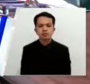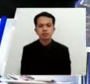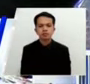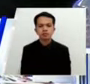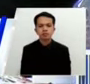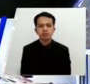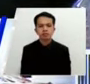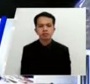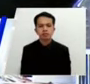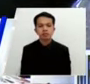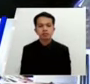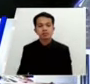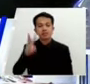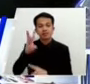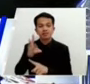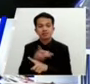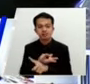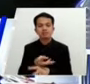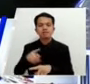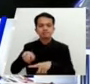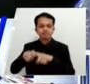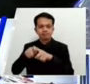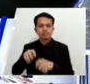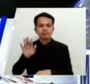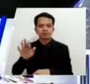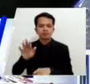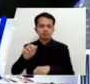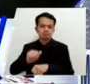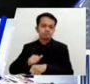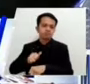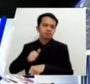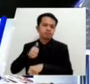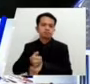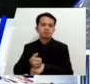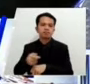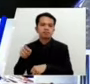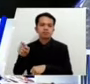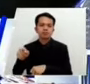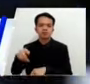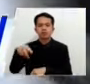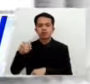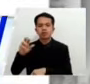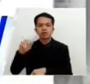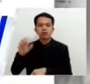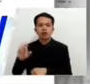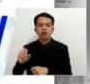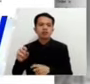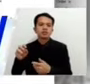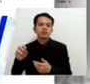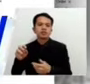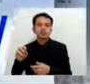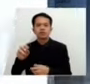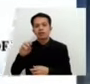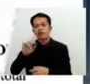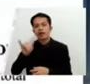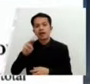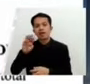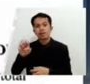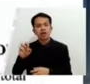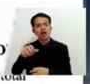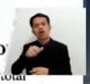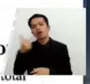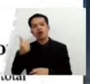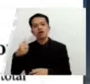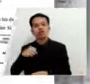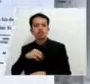Anim na buwang preventive suspension ang pinataw ng Ombudsman kay Porac, Pampanga Mayor Jaime Capil at 10 pang opisyal ng lokal na